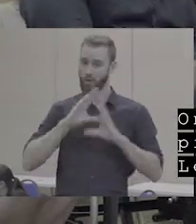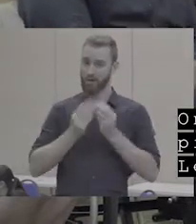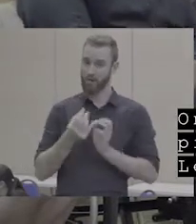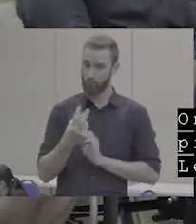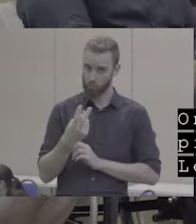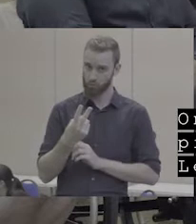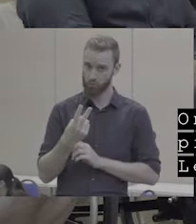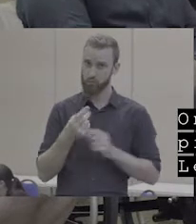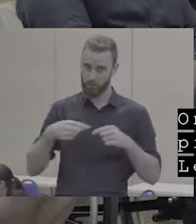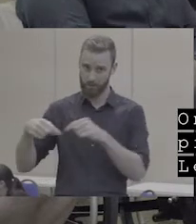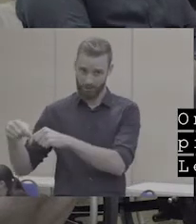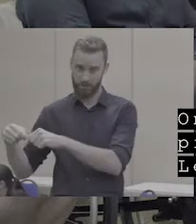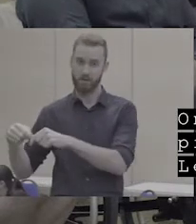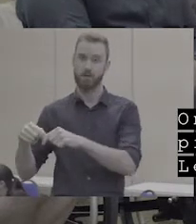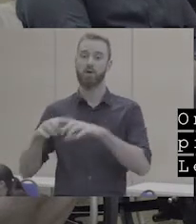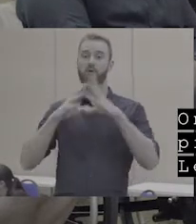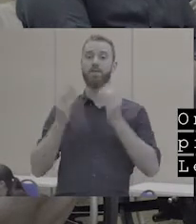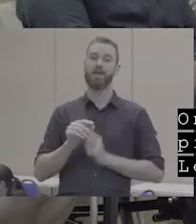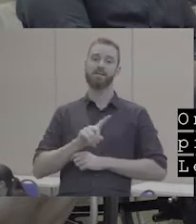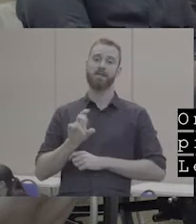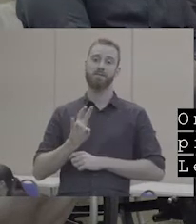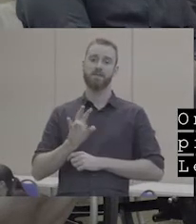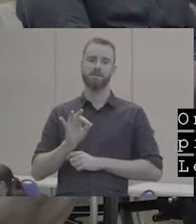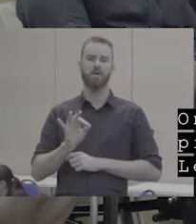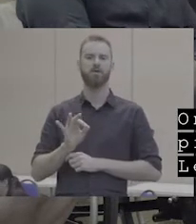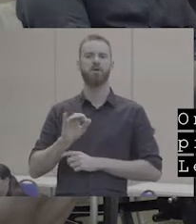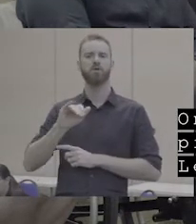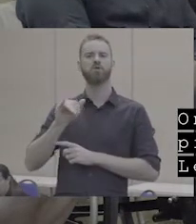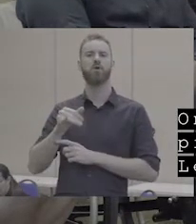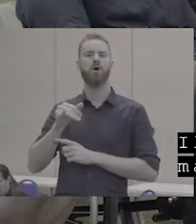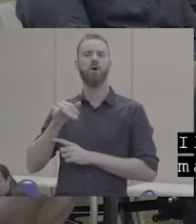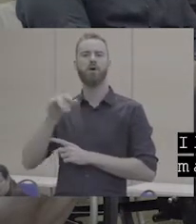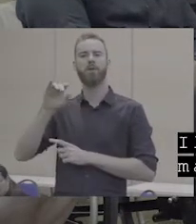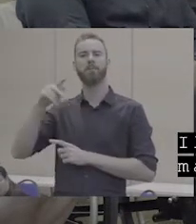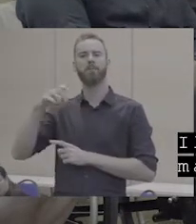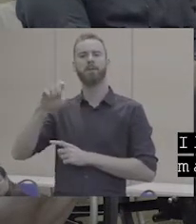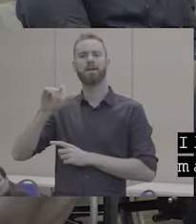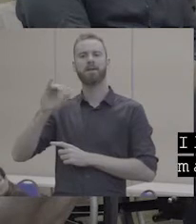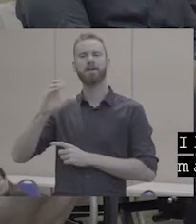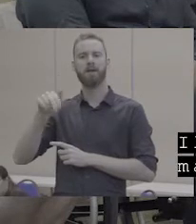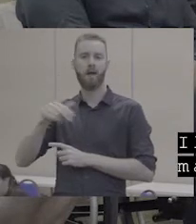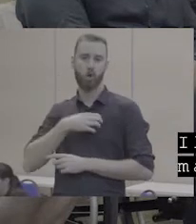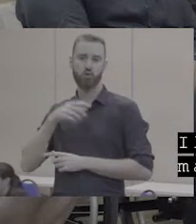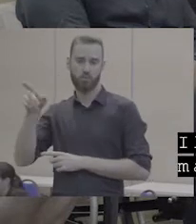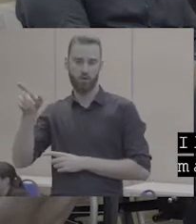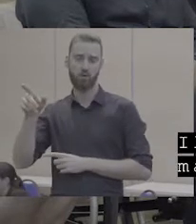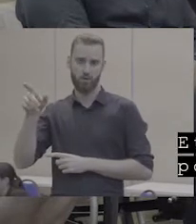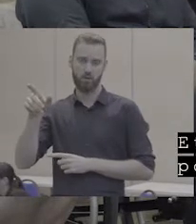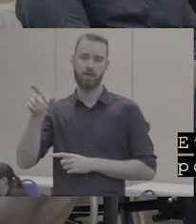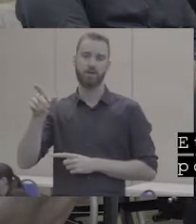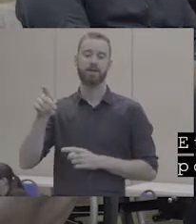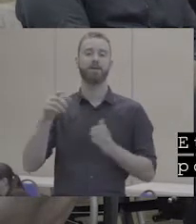12 unités dans un projet de 179. C'est le Joe Pélican dans Rosemont. Il y a 6 unités volet 1 majeures.